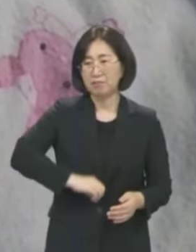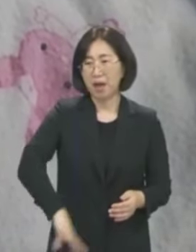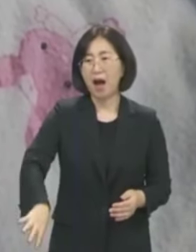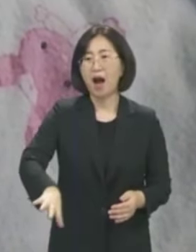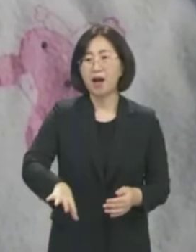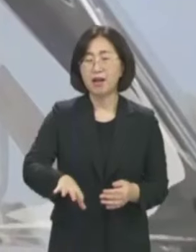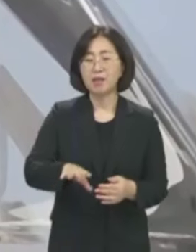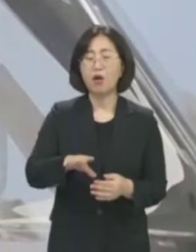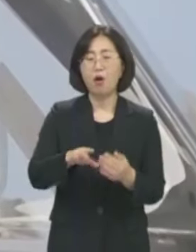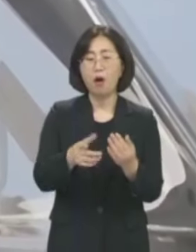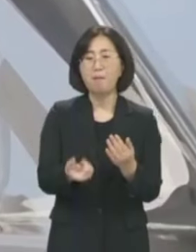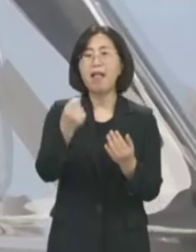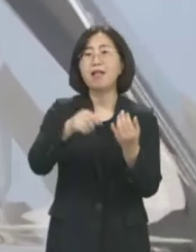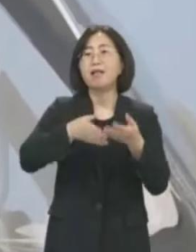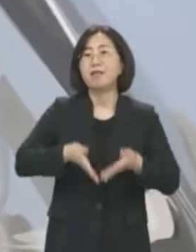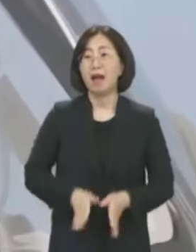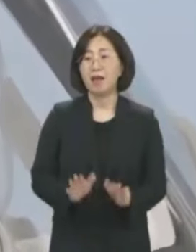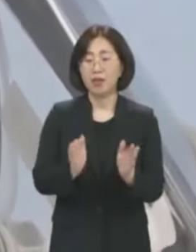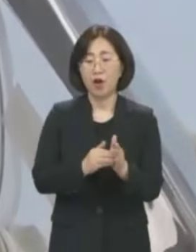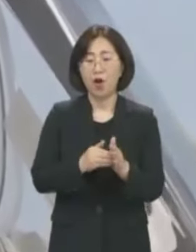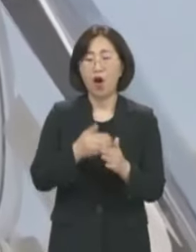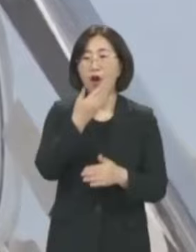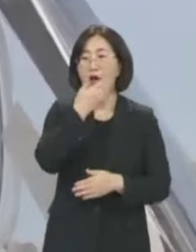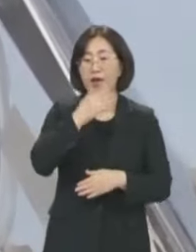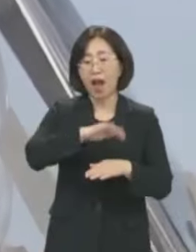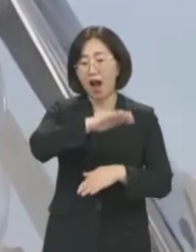조산했습니다. 인큐베이터 생활을 마치고